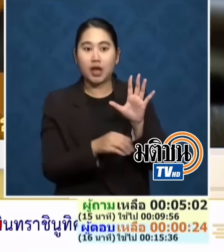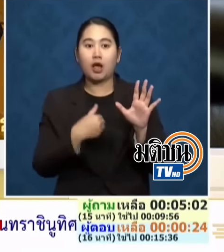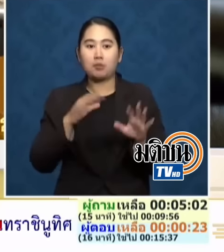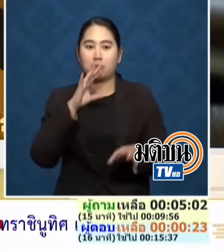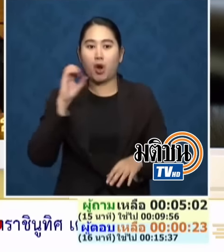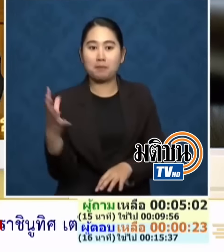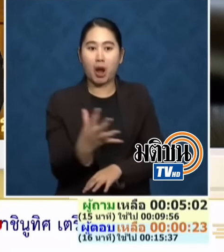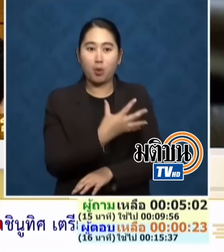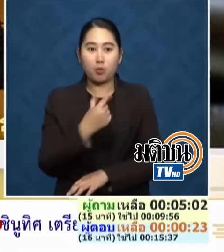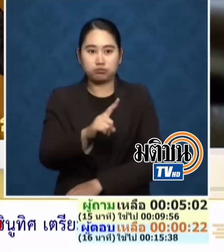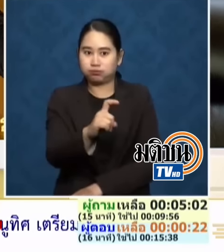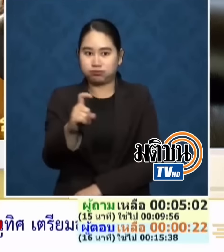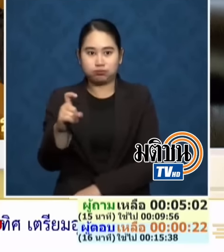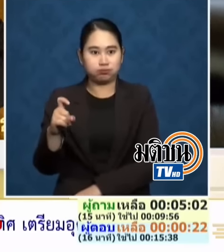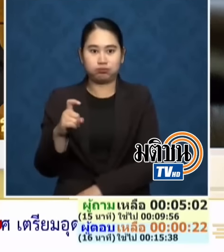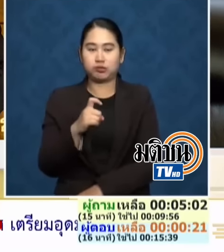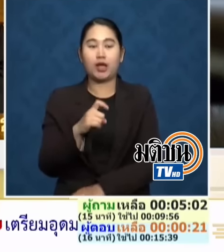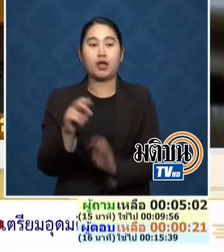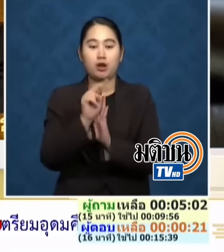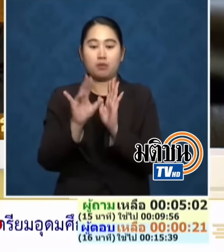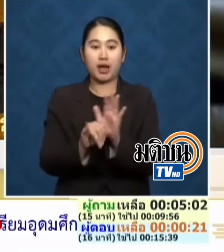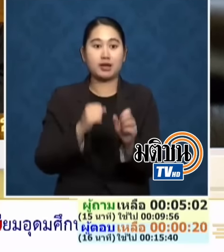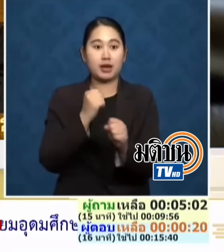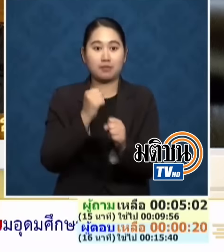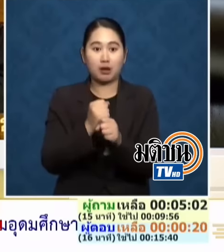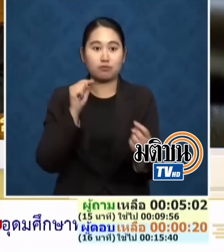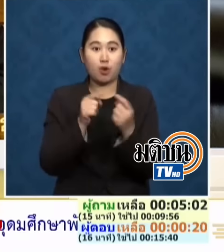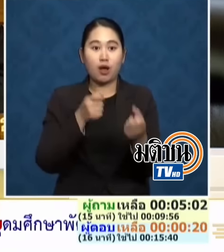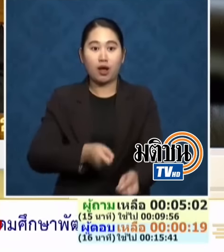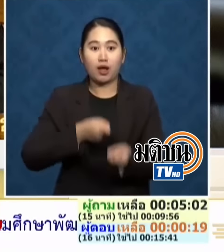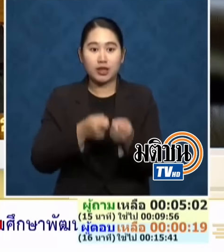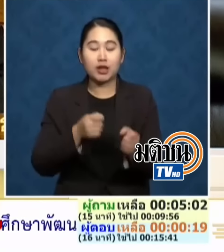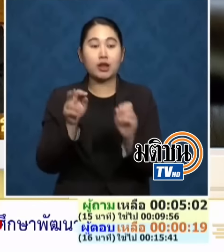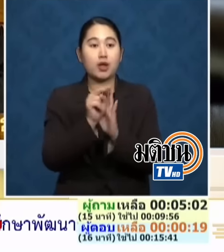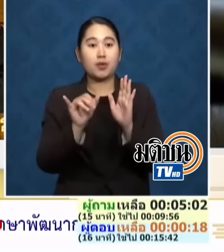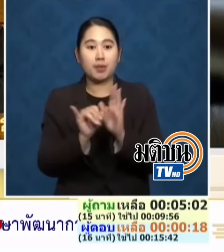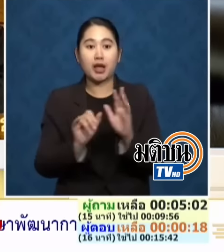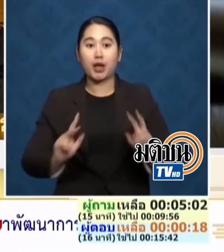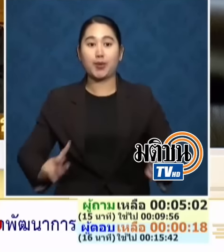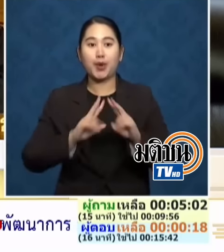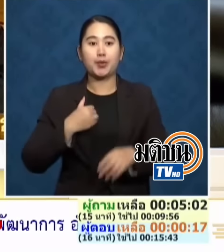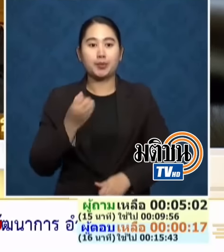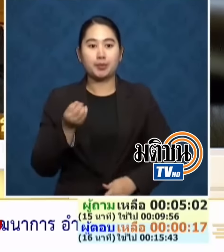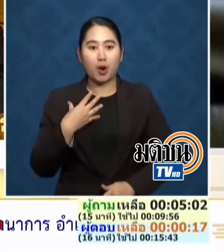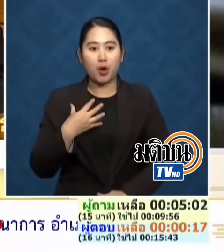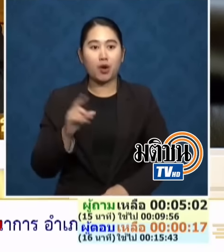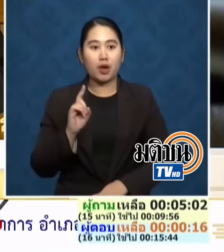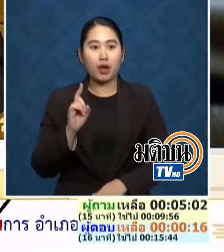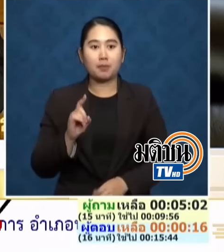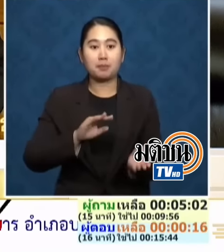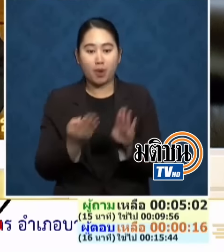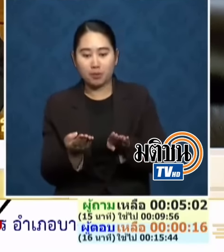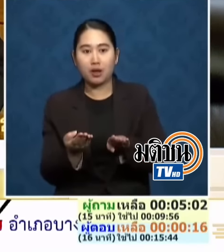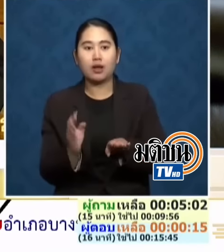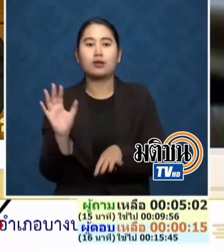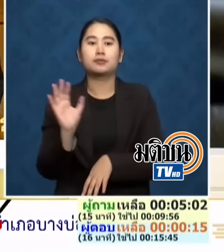ว่าคุณเละทั้งหมดน spareเวที่คกำลงทำชนติทยนป้ การกระเศษของพนกระเศษกรณ์คุณLuhm Le